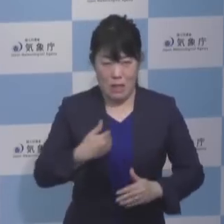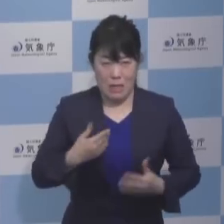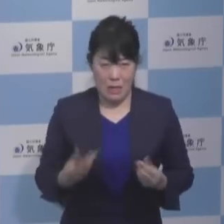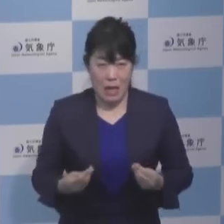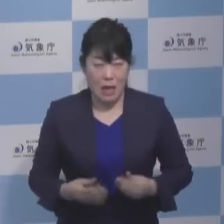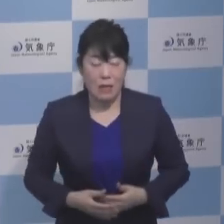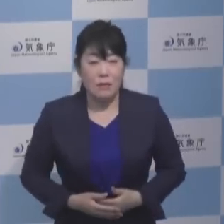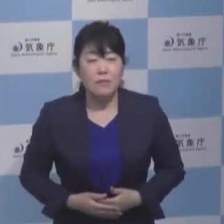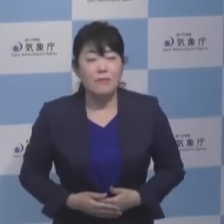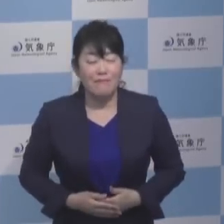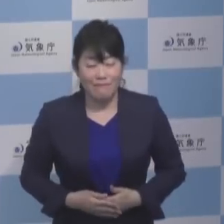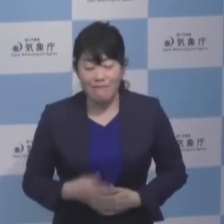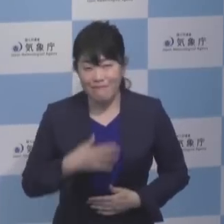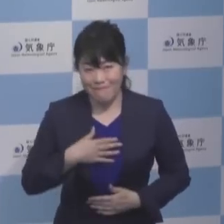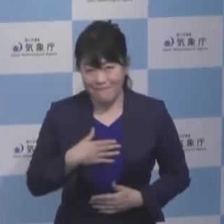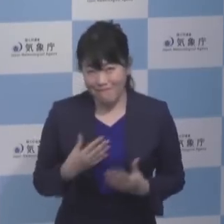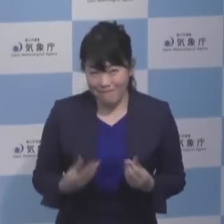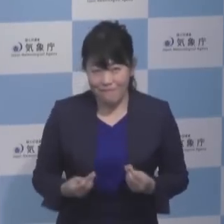わかりました、どうです、